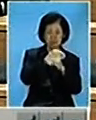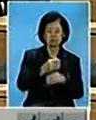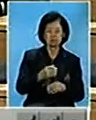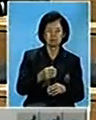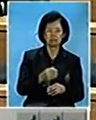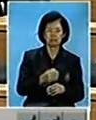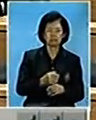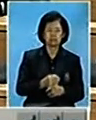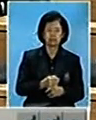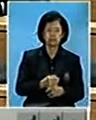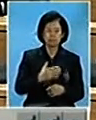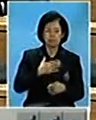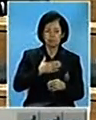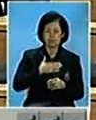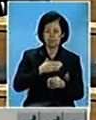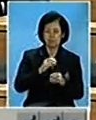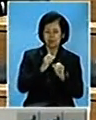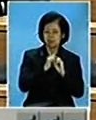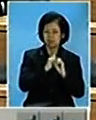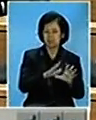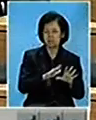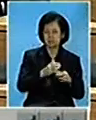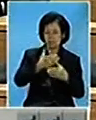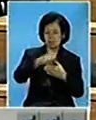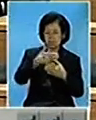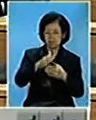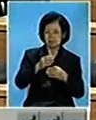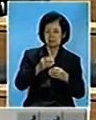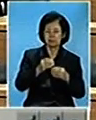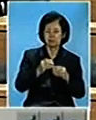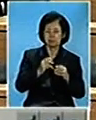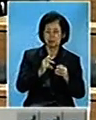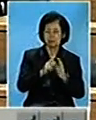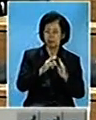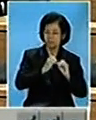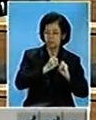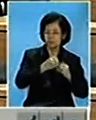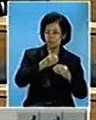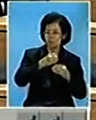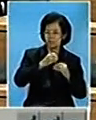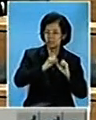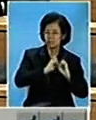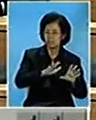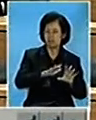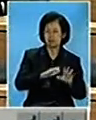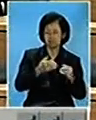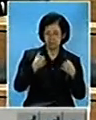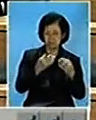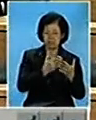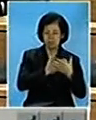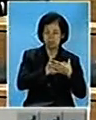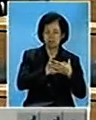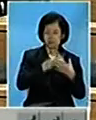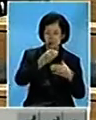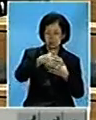ชื่อว่าความเกลียดชังจะขับไล่ความเกลียดชังได้มีแต่ความรักเท่านั้นที่จะขับไล่ความ